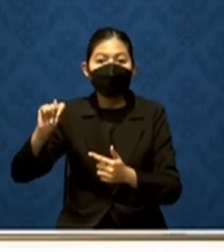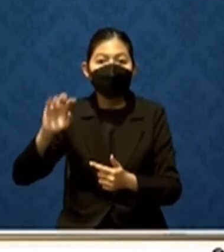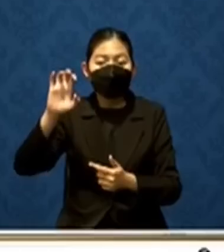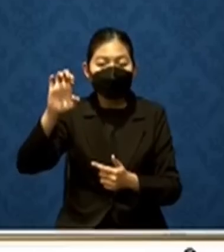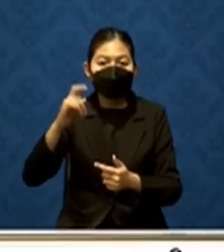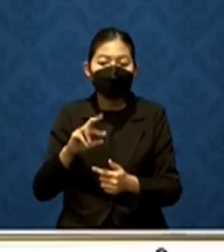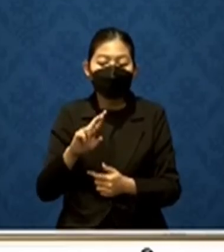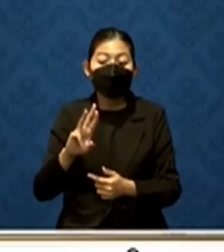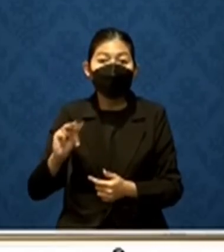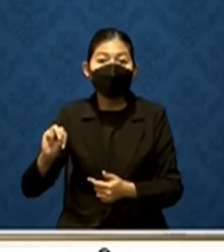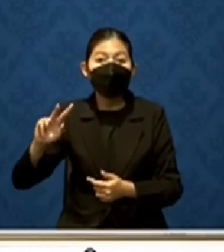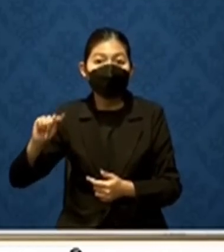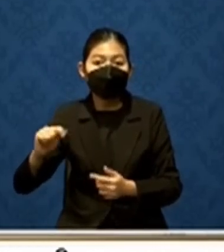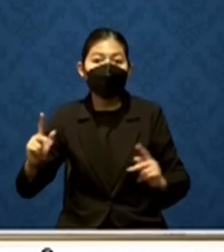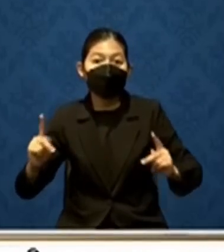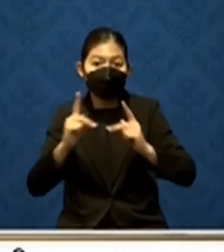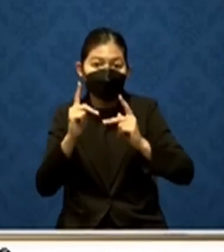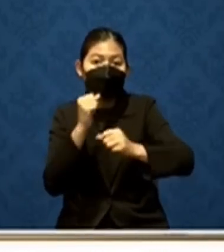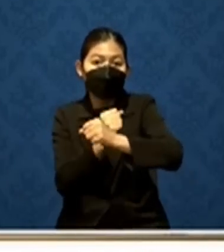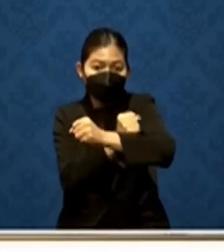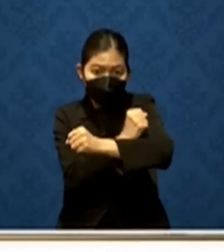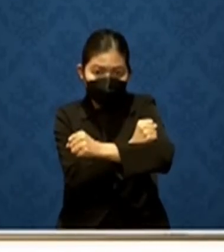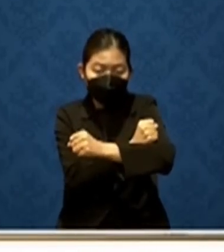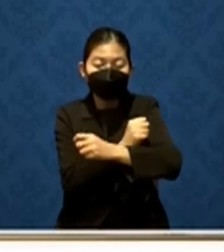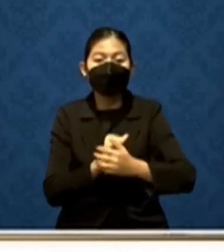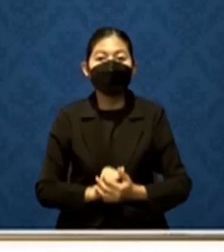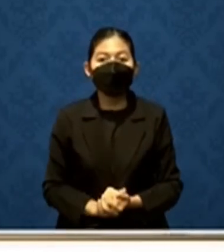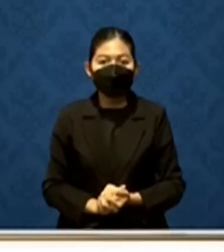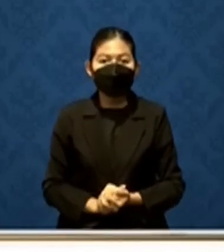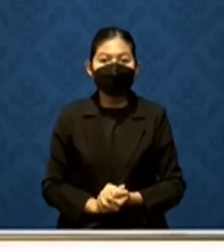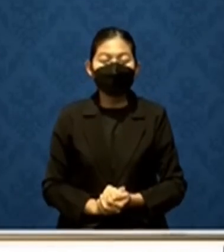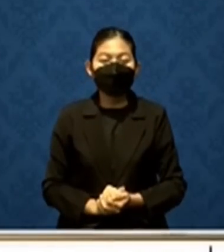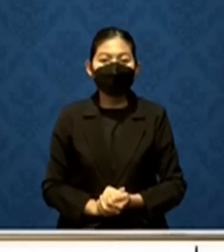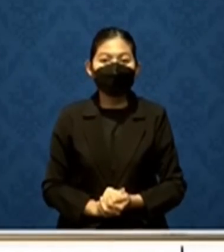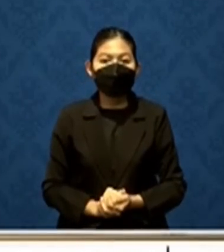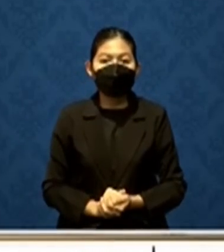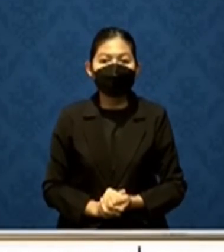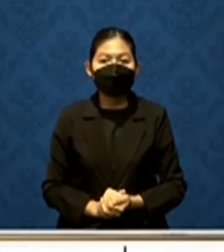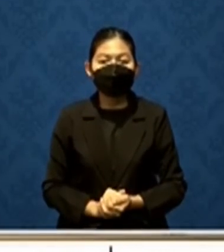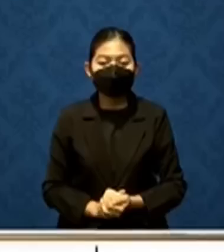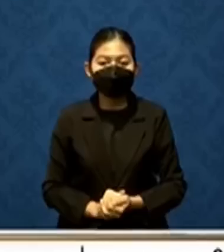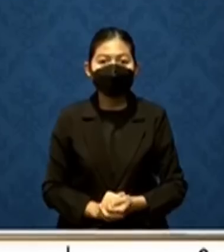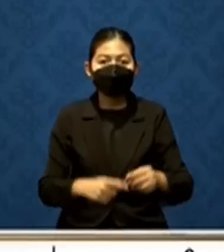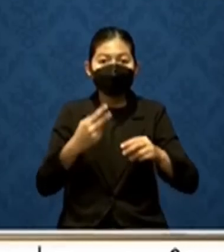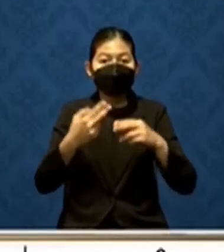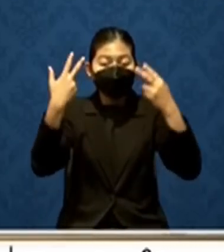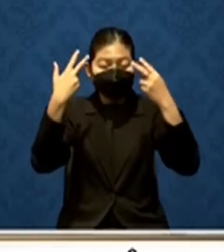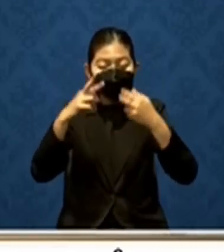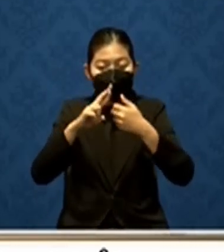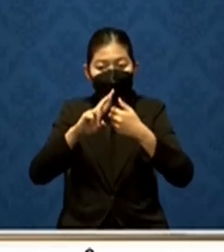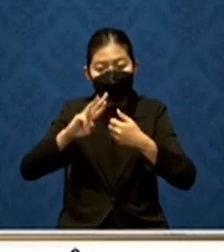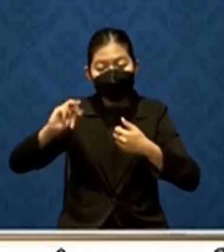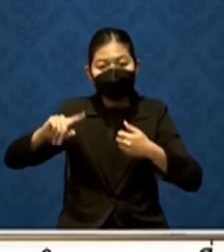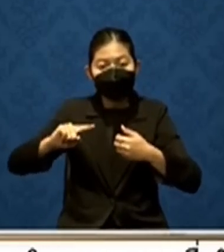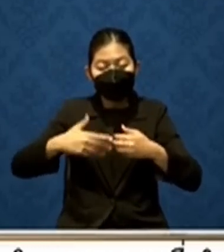รัฐมนตรีว่าการกระทรวงแรงงานธรรมทานที่กระทบกับหมู่บ้านดอนรัฐมนตรีที่กล่าวนาม